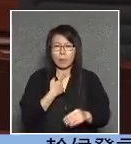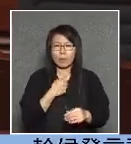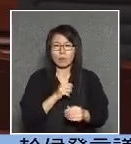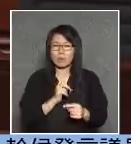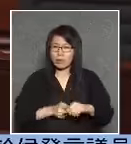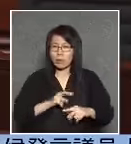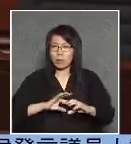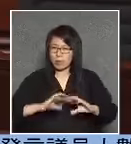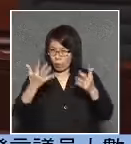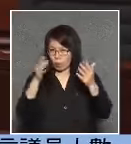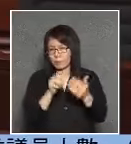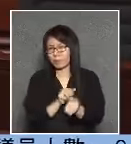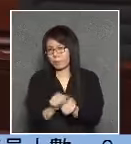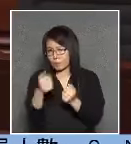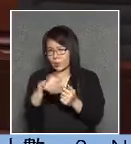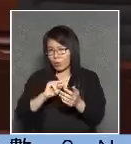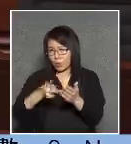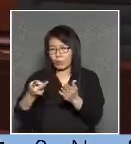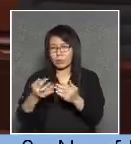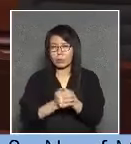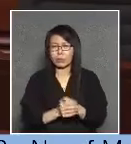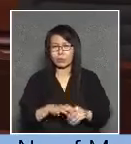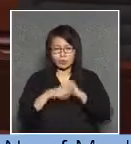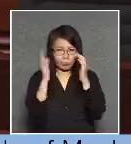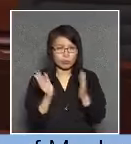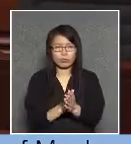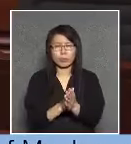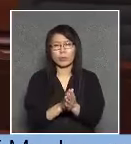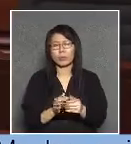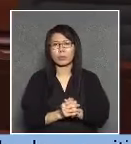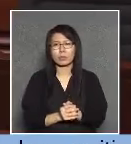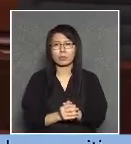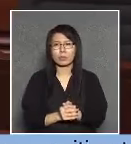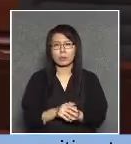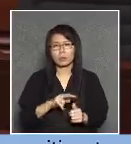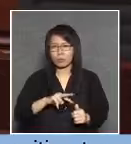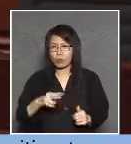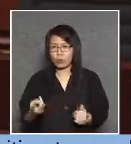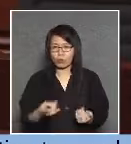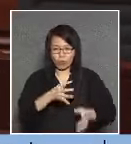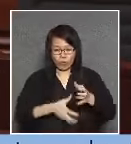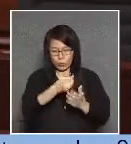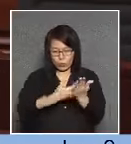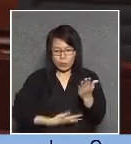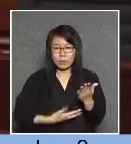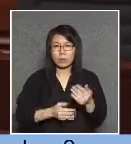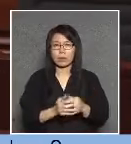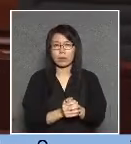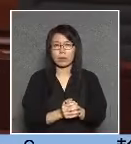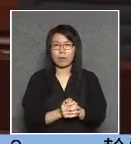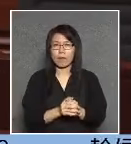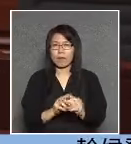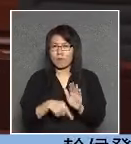革，洗心革面，全面地改好我們的議事規則，避免了過